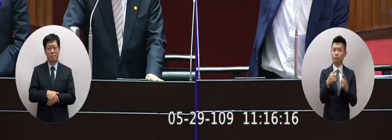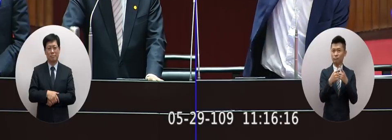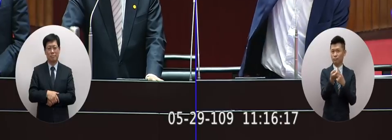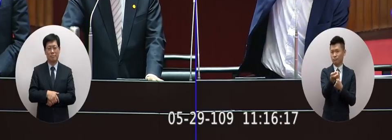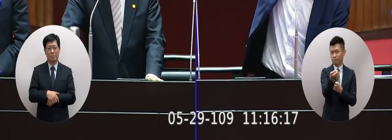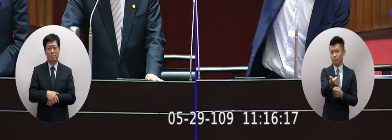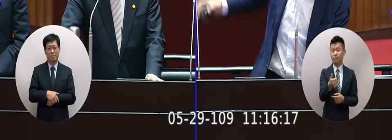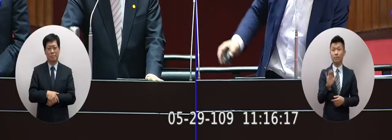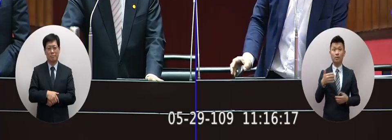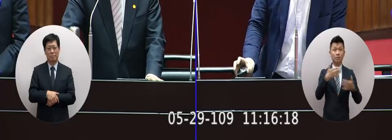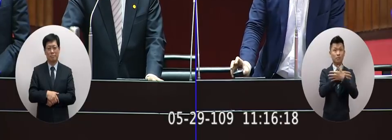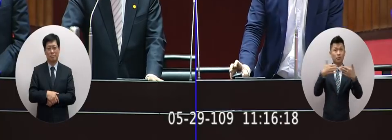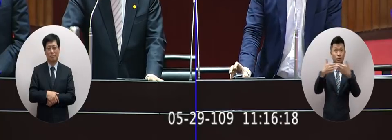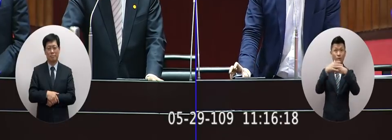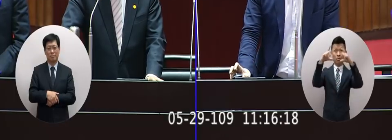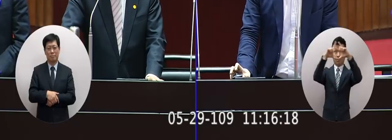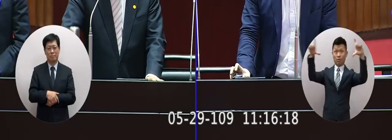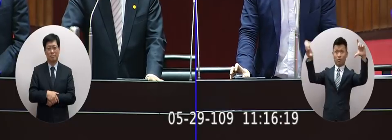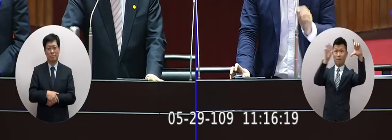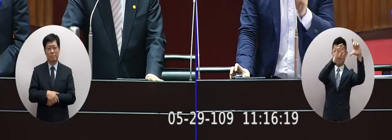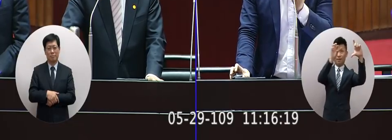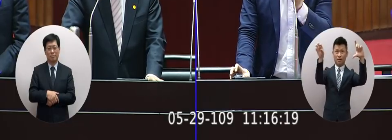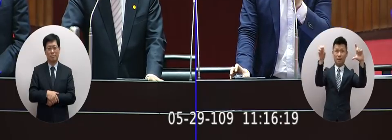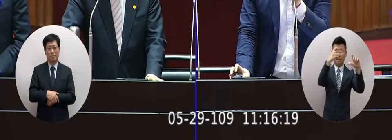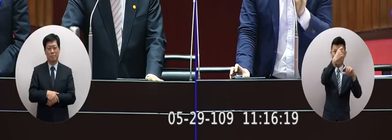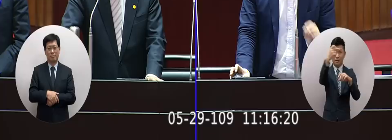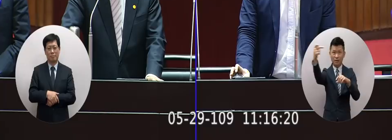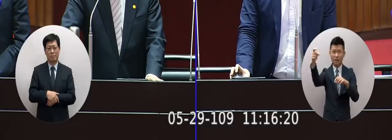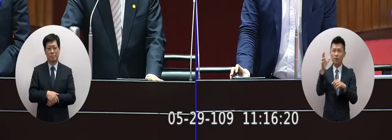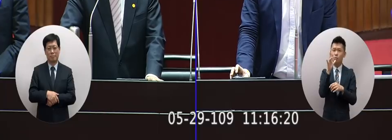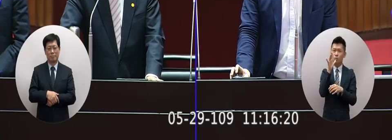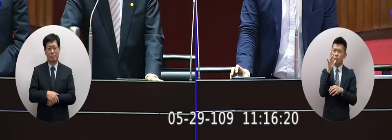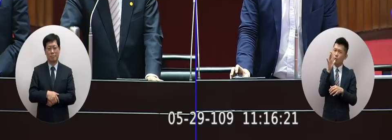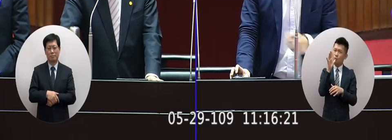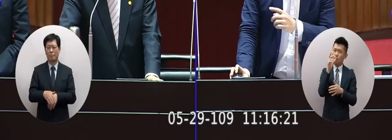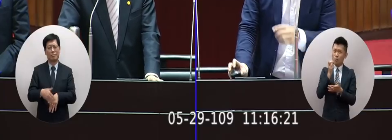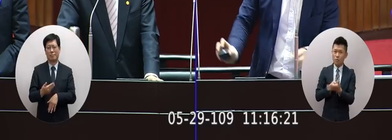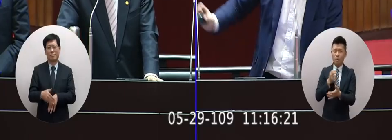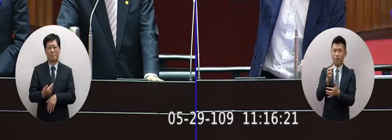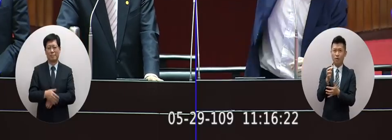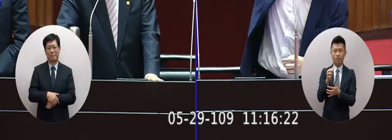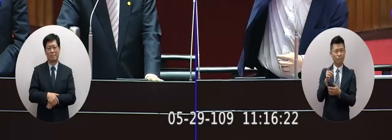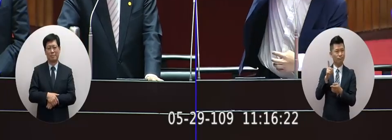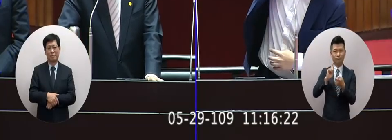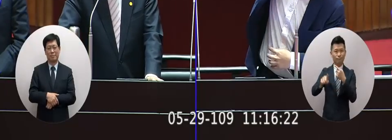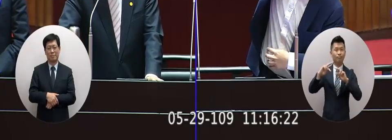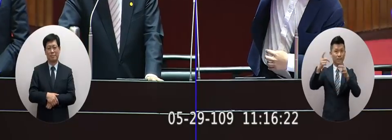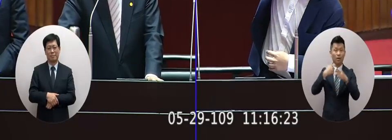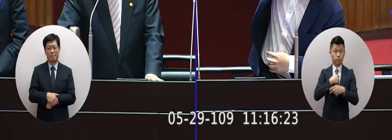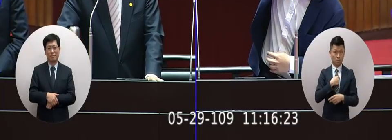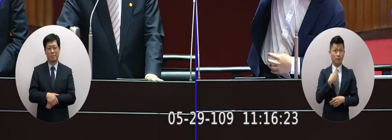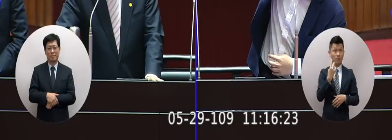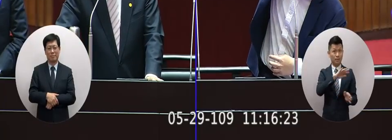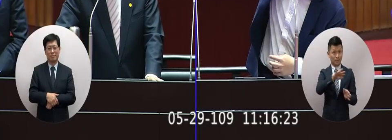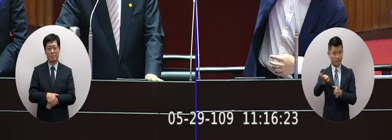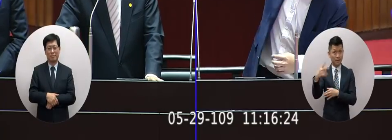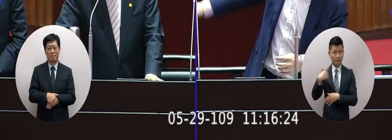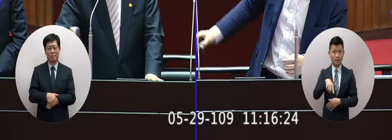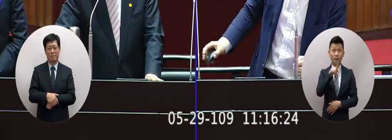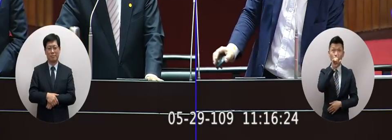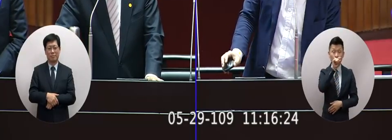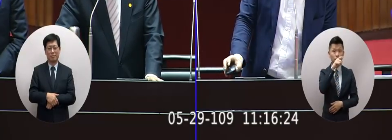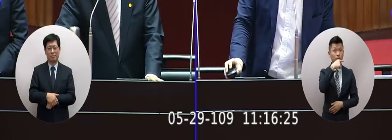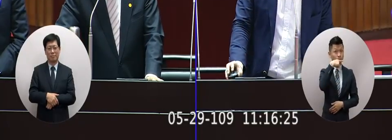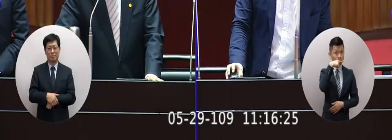行政单位的交通标志竟然是雾峰，惊死！ 没啦， 再改一下啦。啊，乌恁吼，咱阁有两个，竟然有两个啦，一